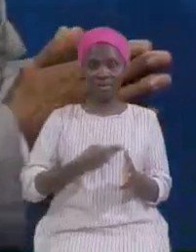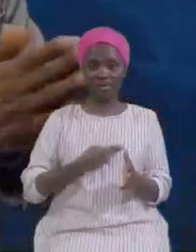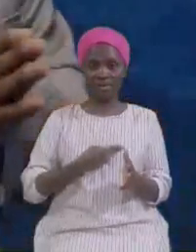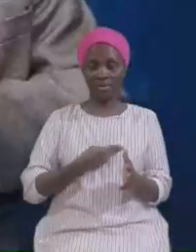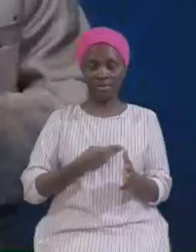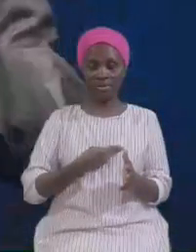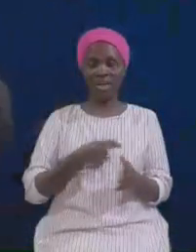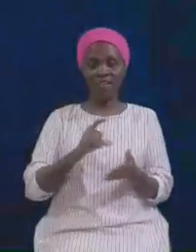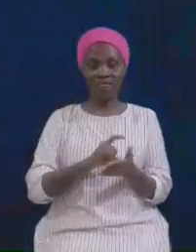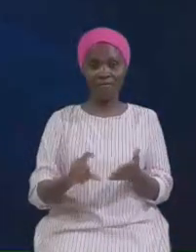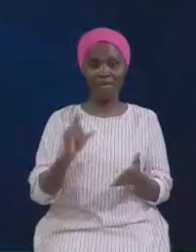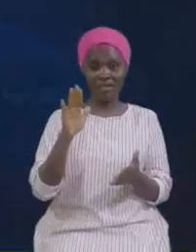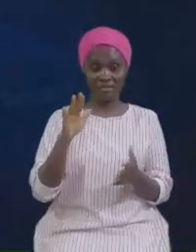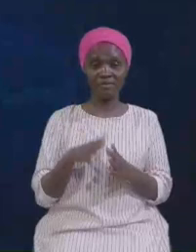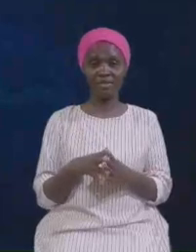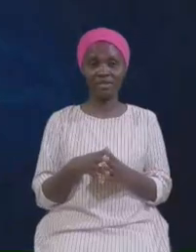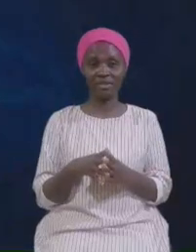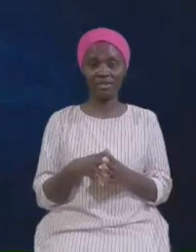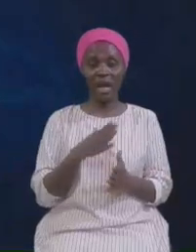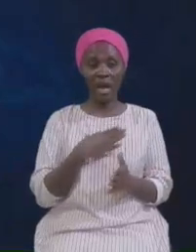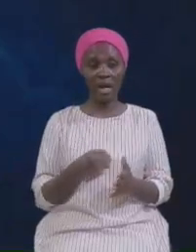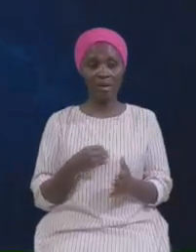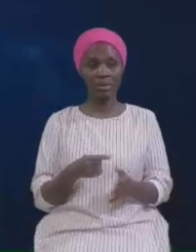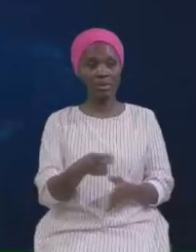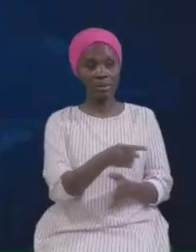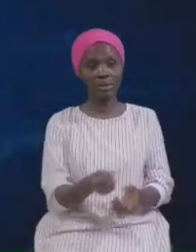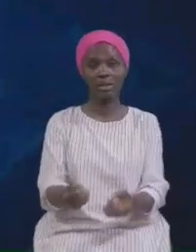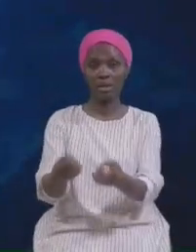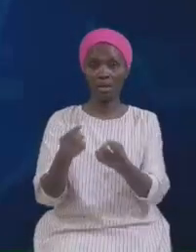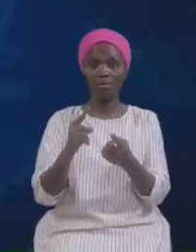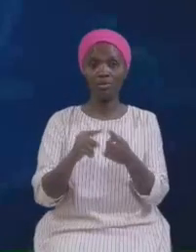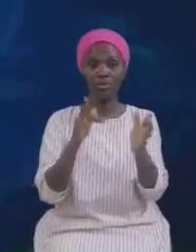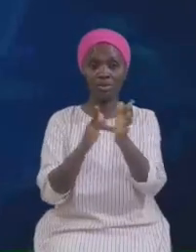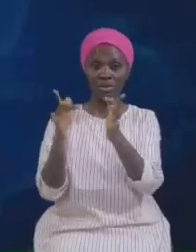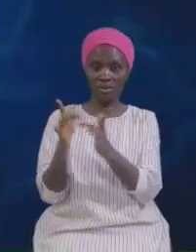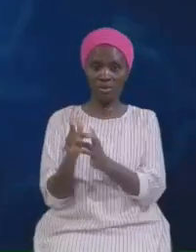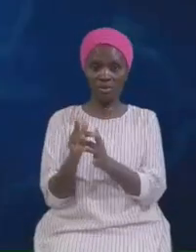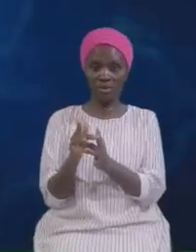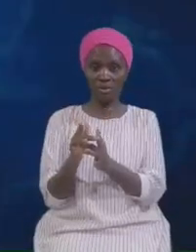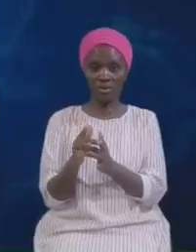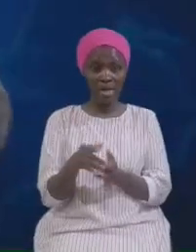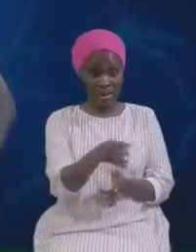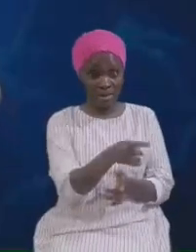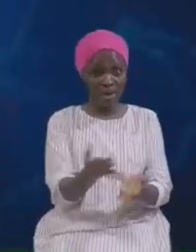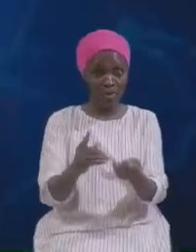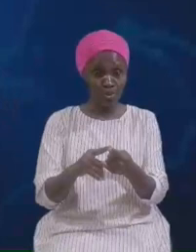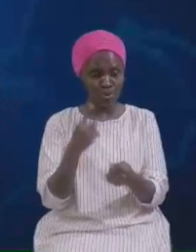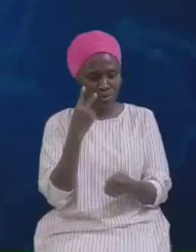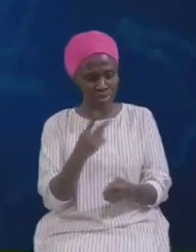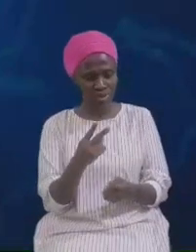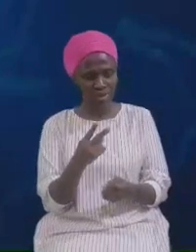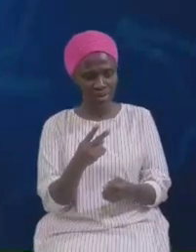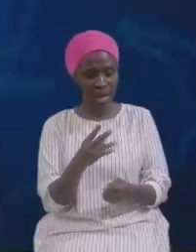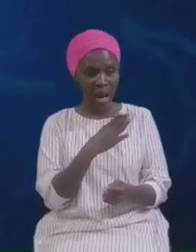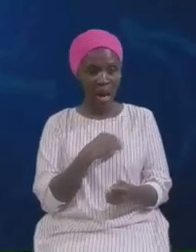Verset 15 dit, ils vinrent auprès de Jésus. Ils voulaient venir voir. Et ils